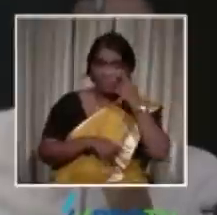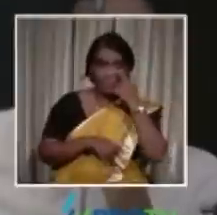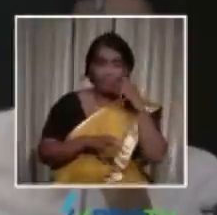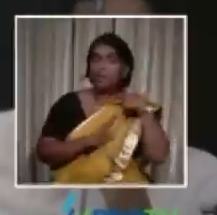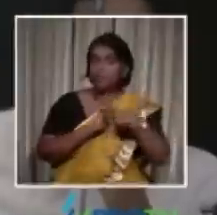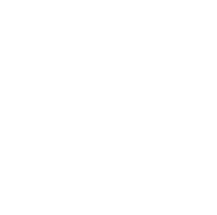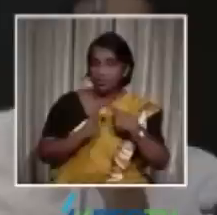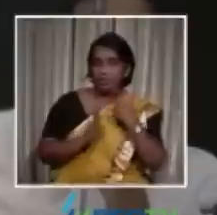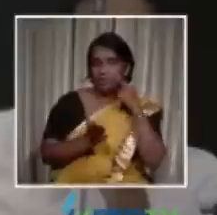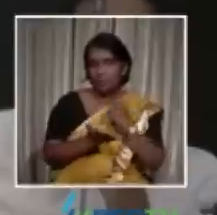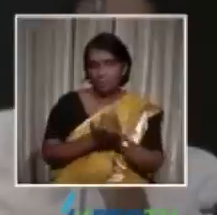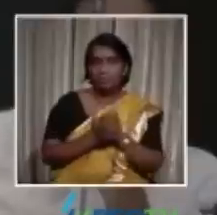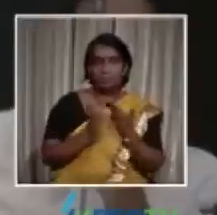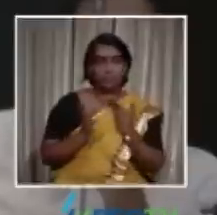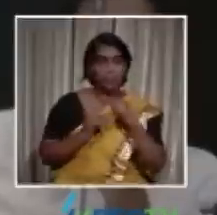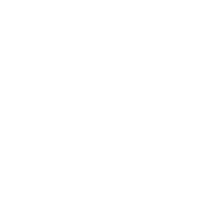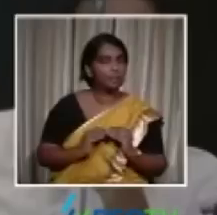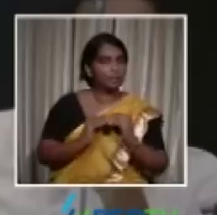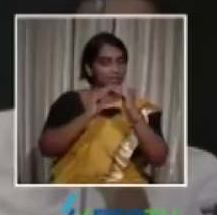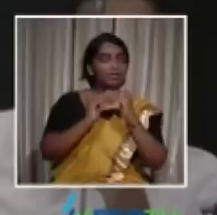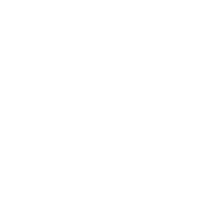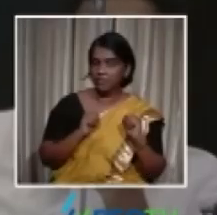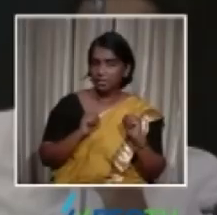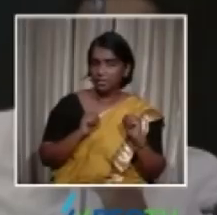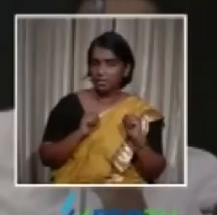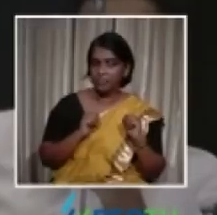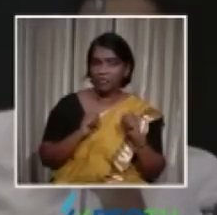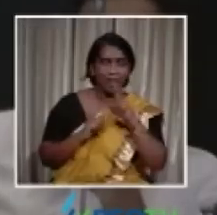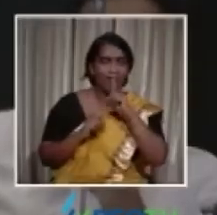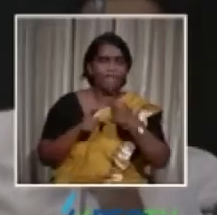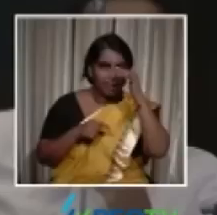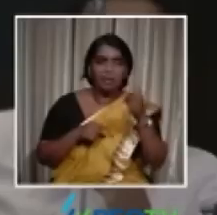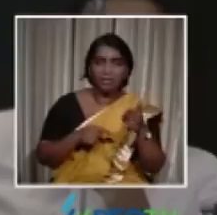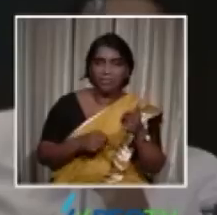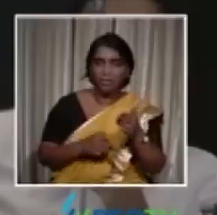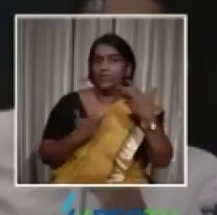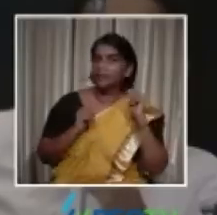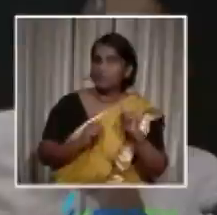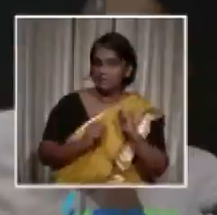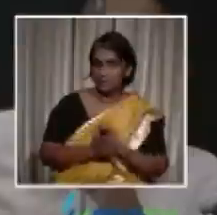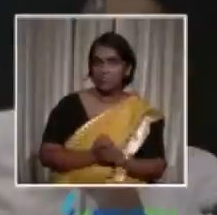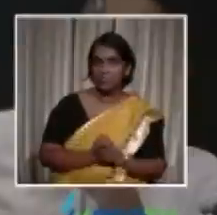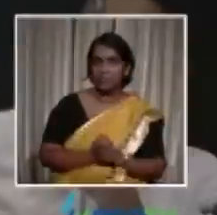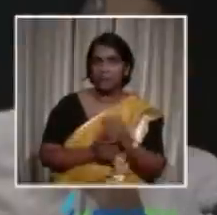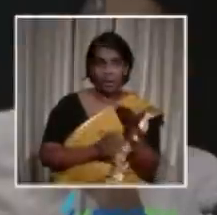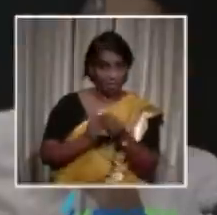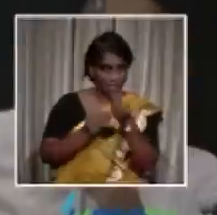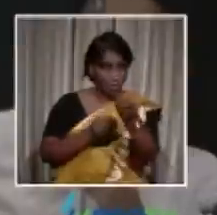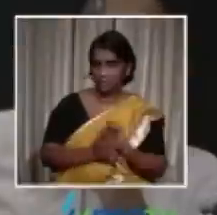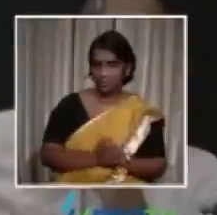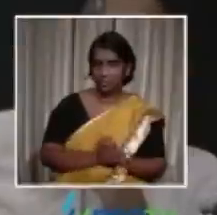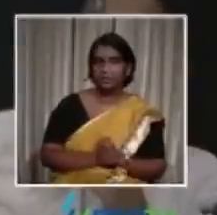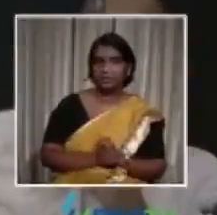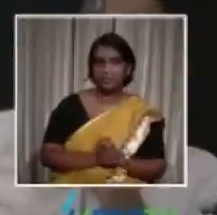රට අස්ථාවර නම් ඒක ස්ථාවර කරන්න අඬ ගන්නකොට ඇයි එන්න බැරි වුනේ මම අහනවා විපක්ෂ නායකතුමාට ඇයි එන්න බැරි වුනේ ඇයි අතර දීපු ටොපිය කටේ